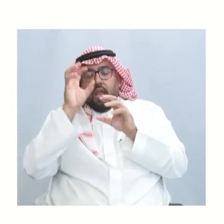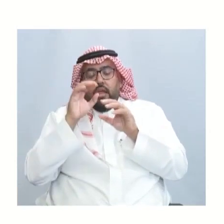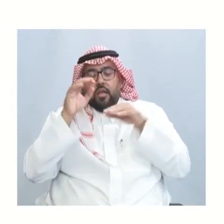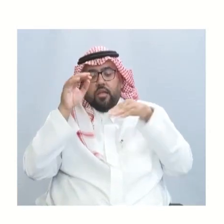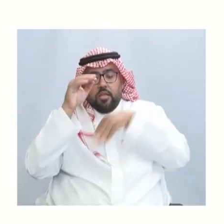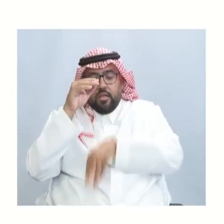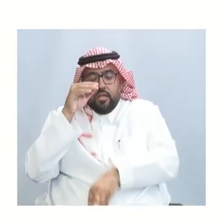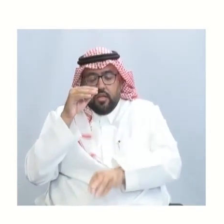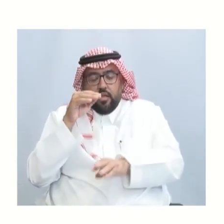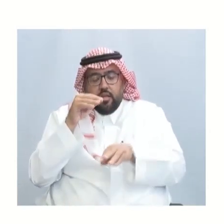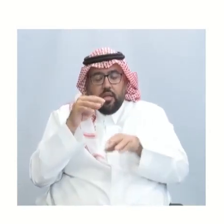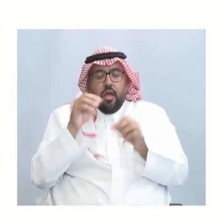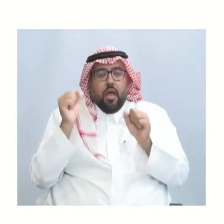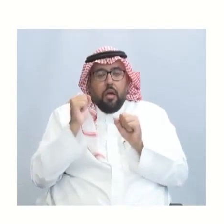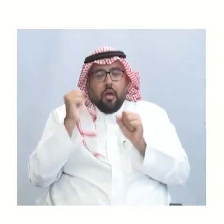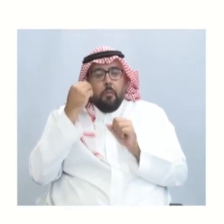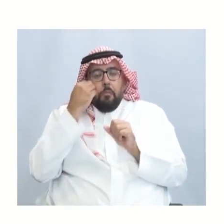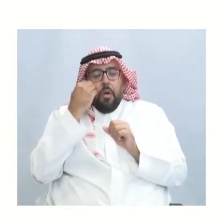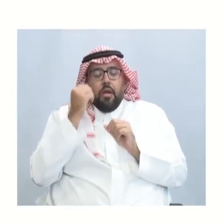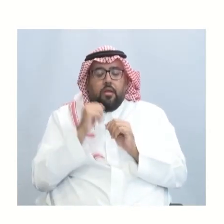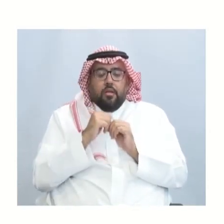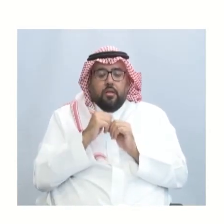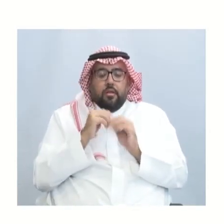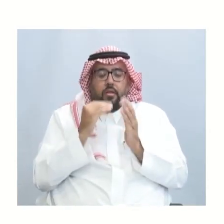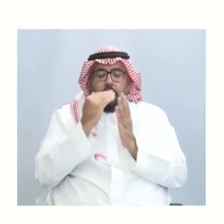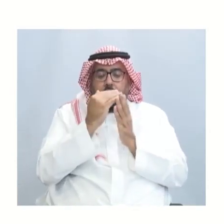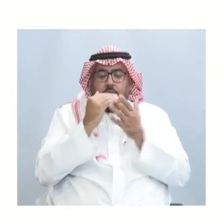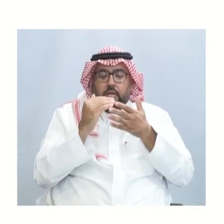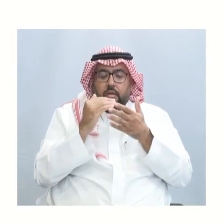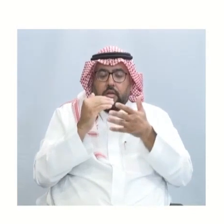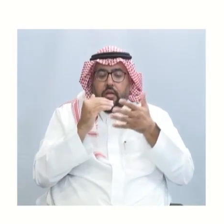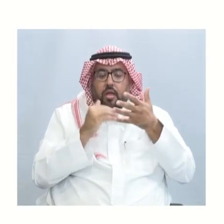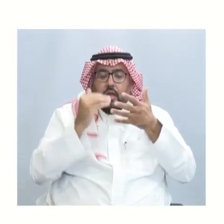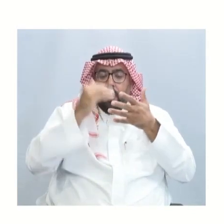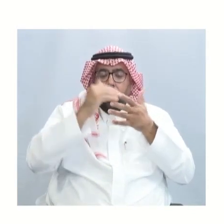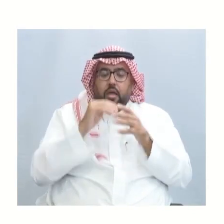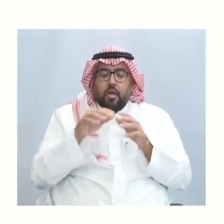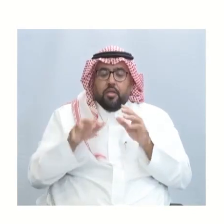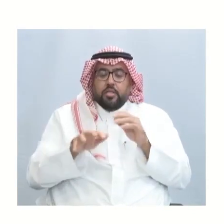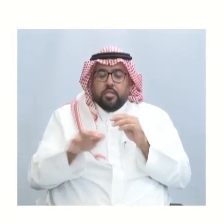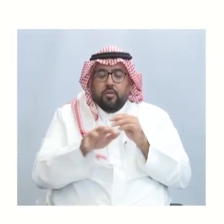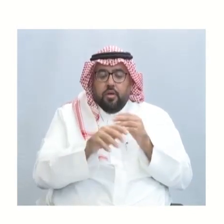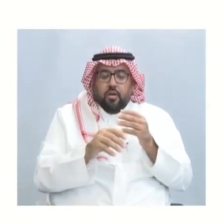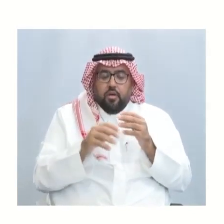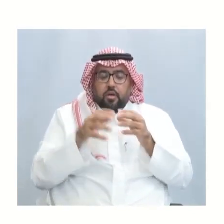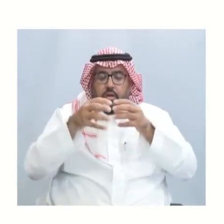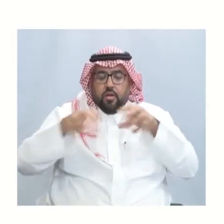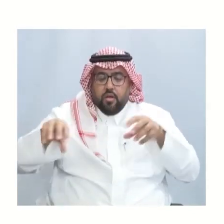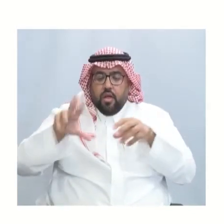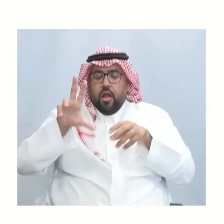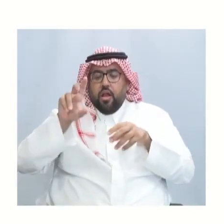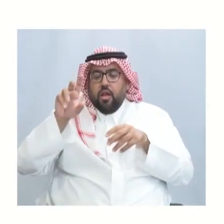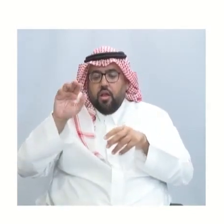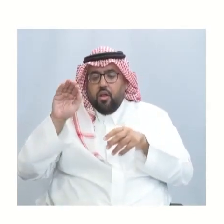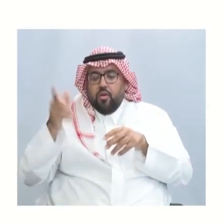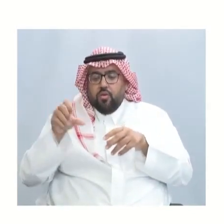الجحور البارده رتب الزواحف الزواحف قسمت في اربع رتب رتبه الحرشفيات وتضم